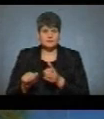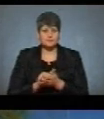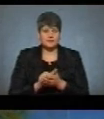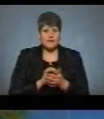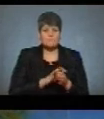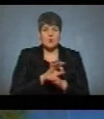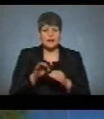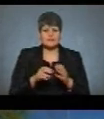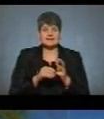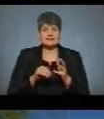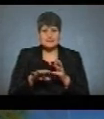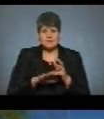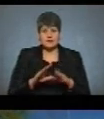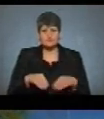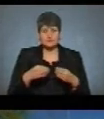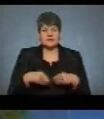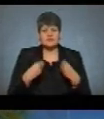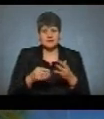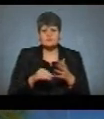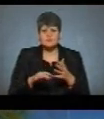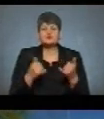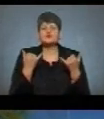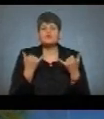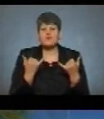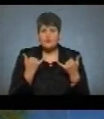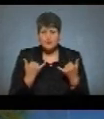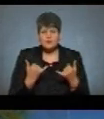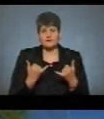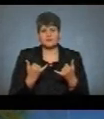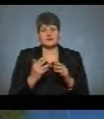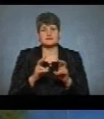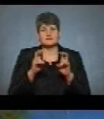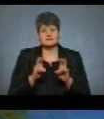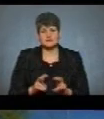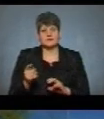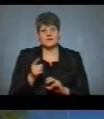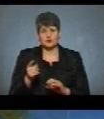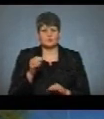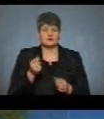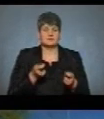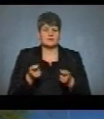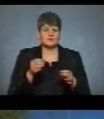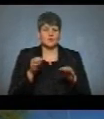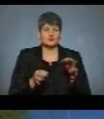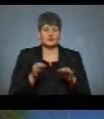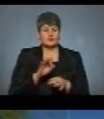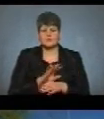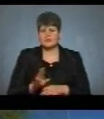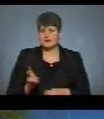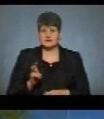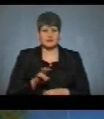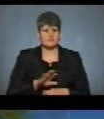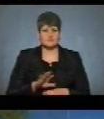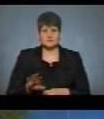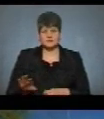проект землеустрою щодо виділення земельної ділянки, сьогодні на чергове засідання до Тернопільського окружного адміністративного суду не з'явився.